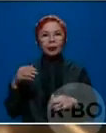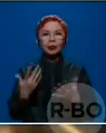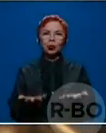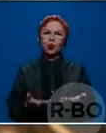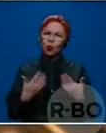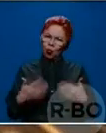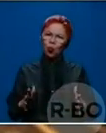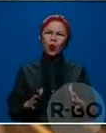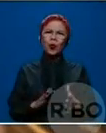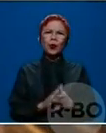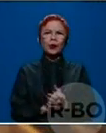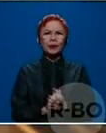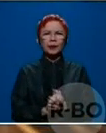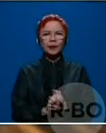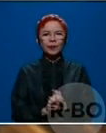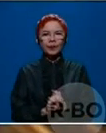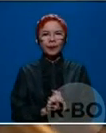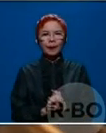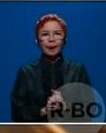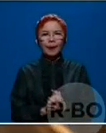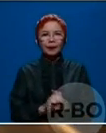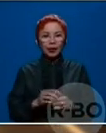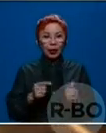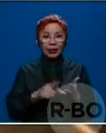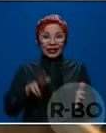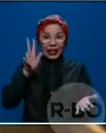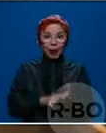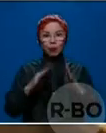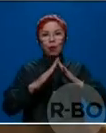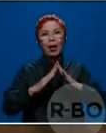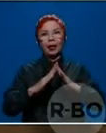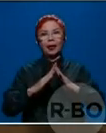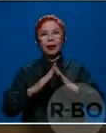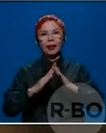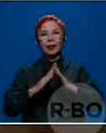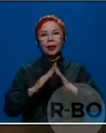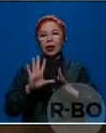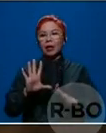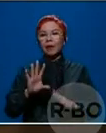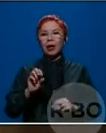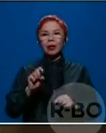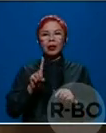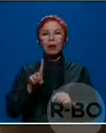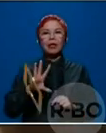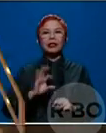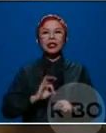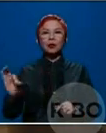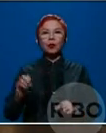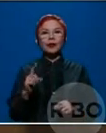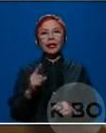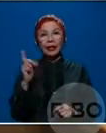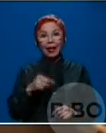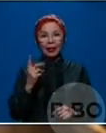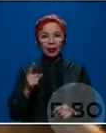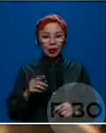18 juta yang untuk bisa lolos proguran tinggi negeri lalu jaminan Perumahan hanya 5.000 sampai r.000 per hari lalu kami